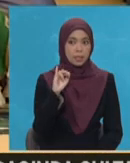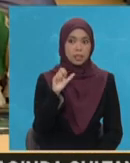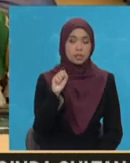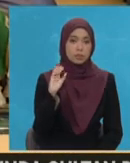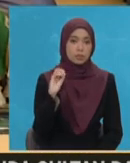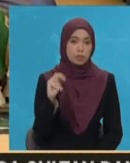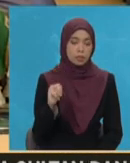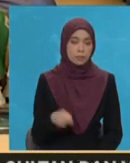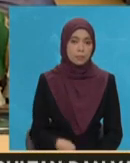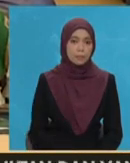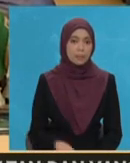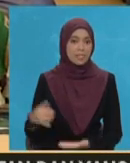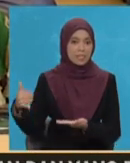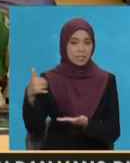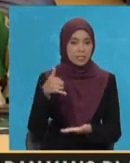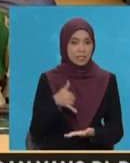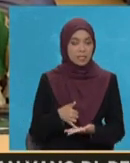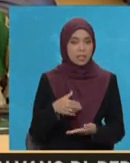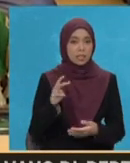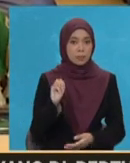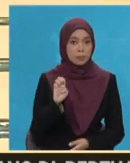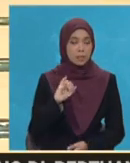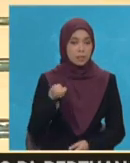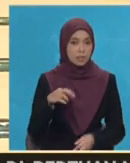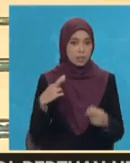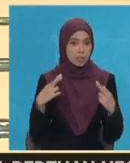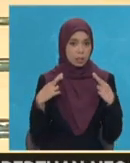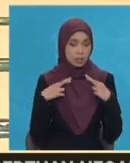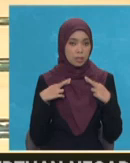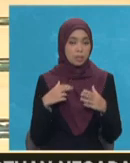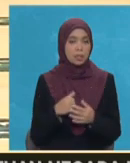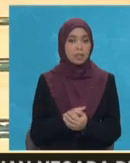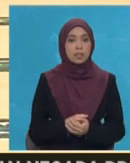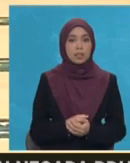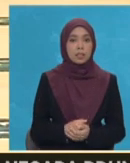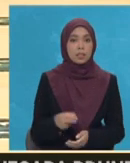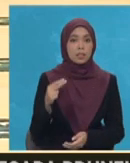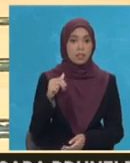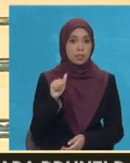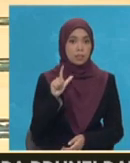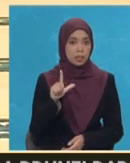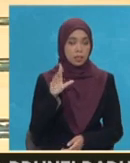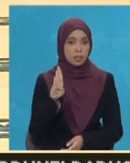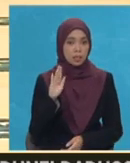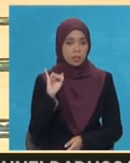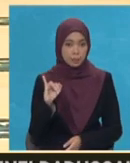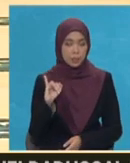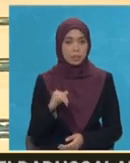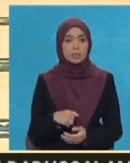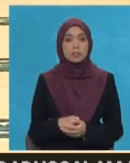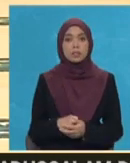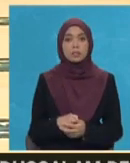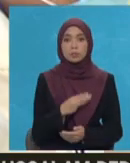hadir yang berforman pehenda tahu lalau Raja meja Jenderal besar Haji bin Haji Muhammad